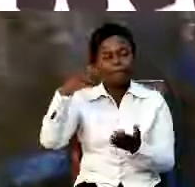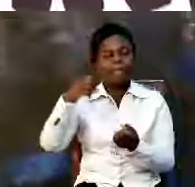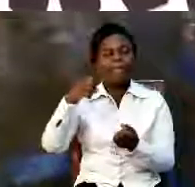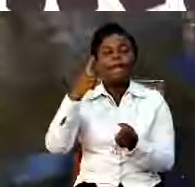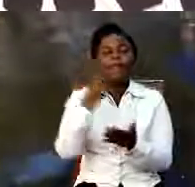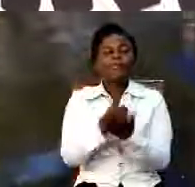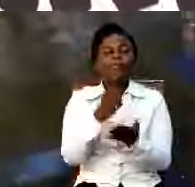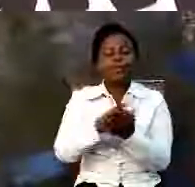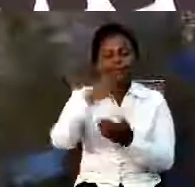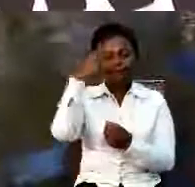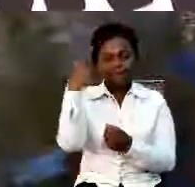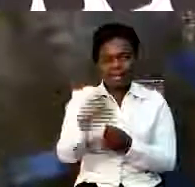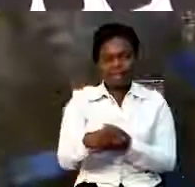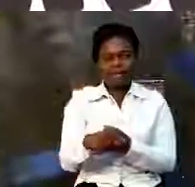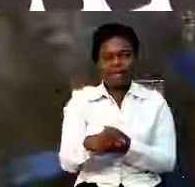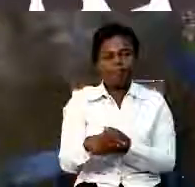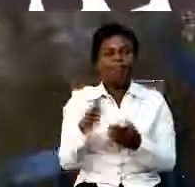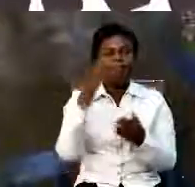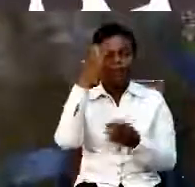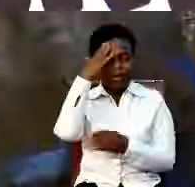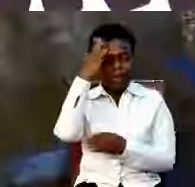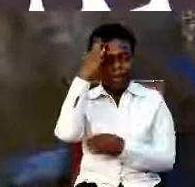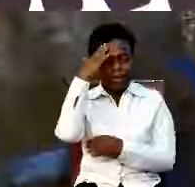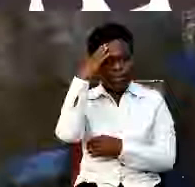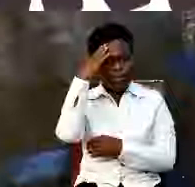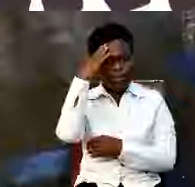Ni muhimu sana tukafahamu